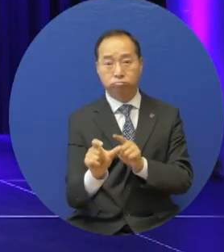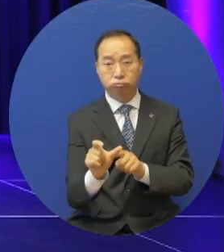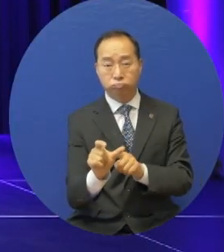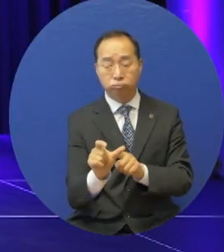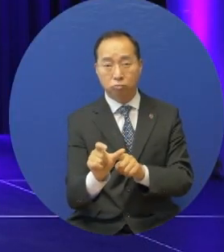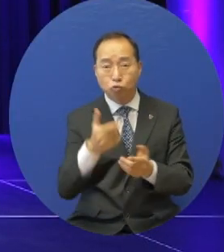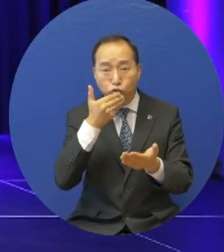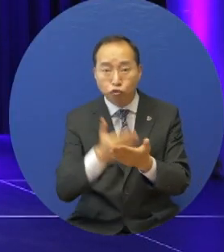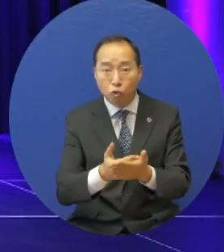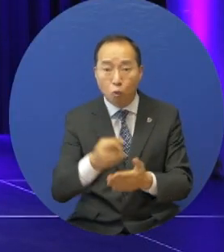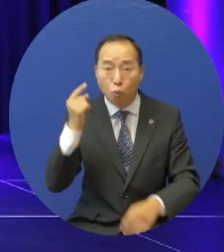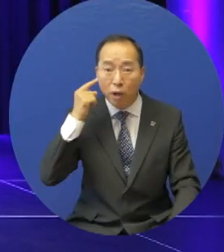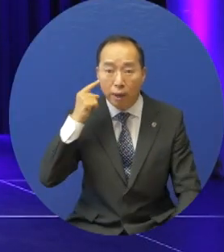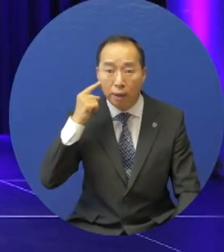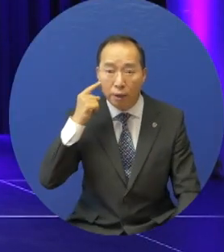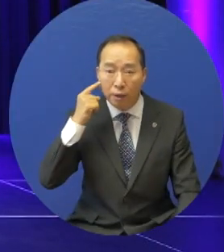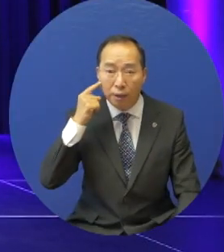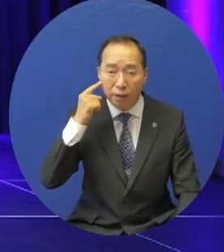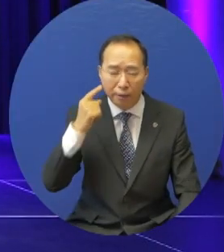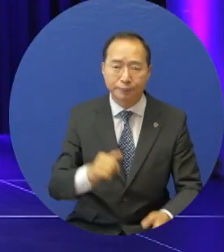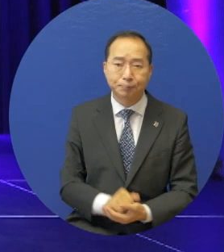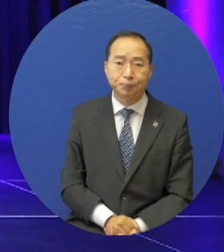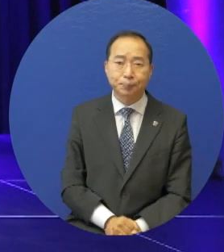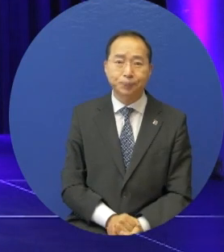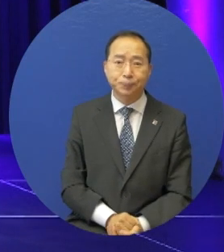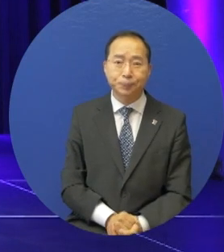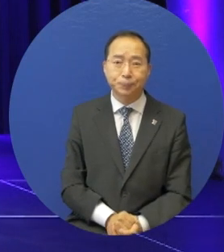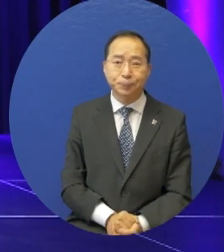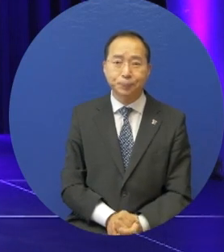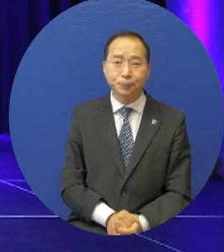만큼 중요한 이유는 있습니다. 그건 왜 그러냐면